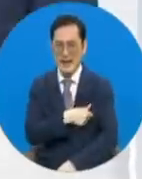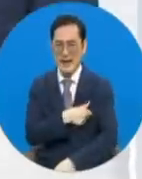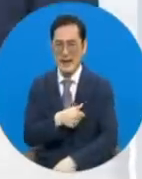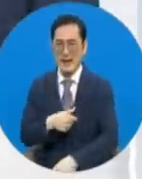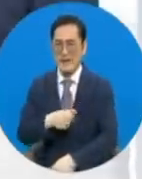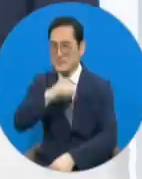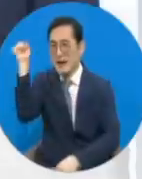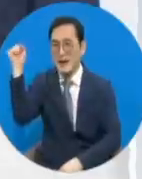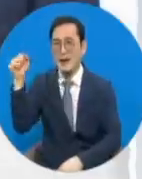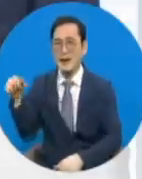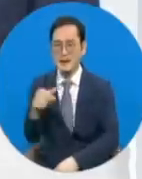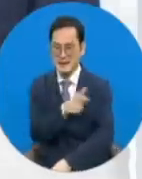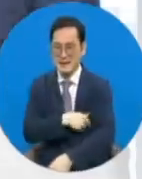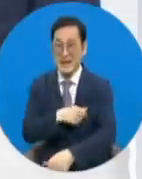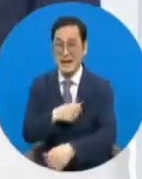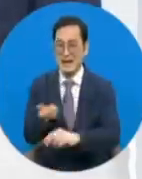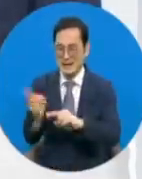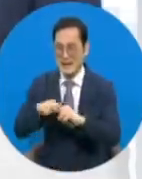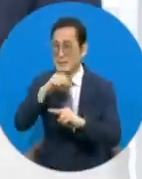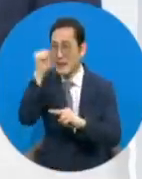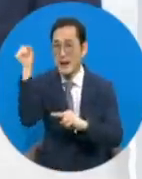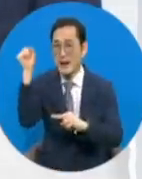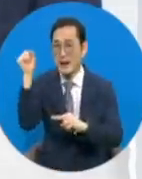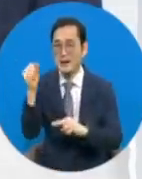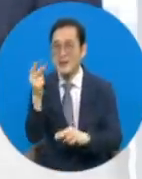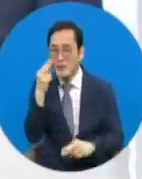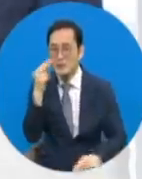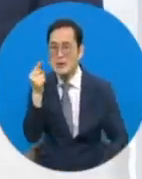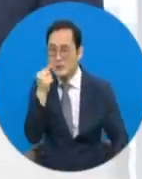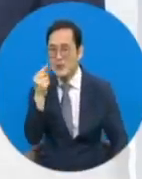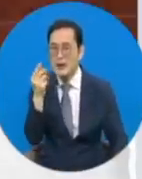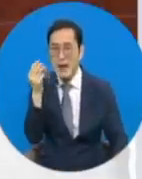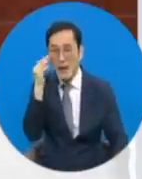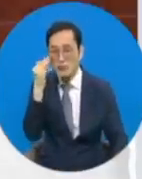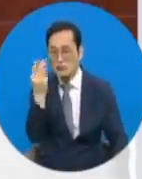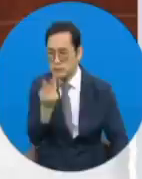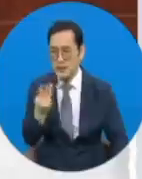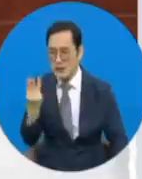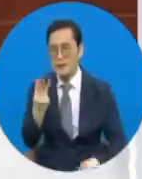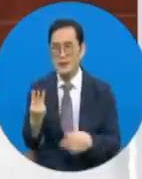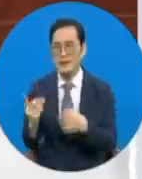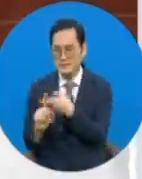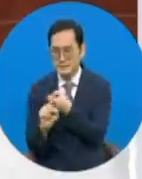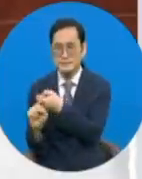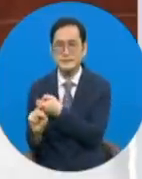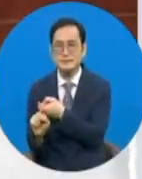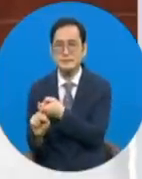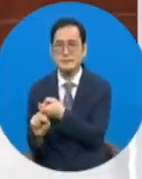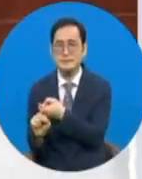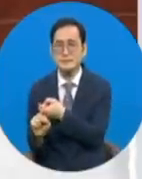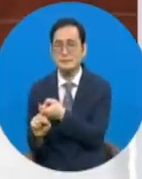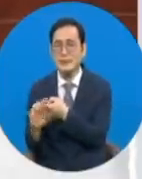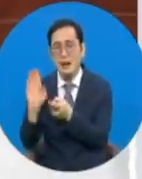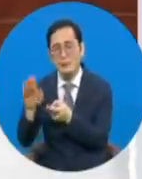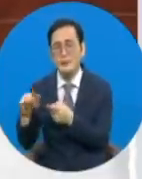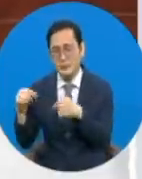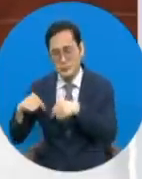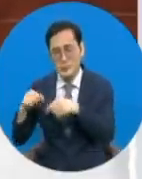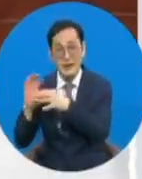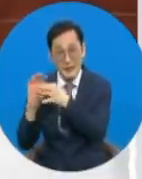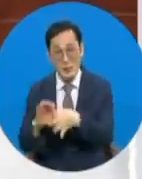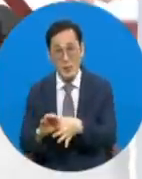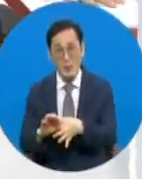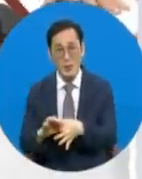오랜만에 이제 미국과 일본 또 대한민국이 함께 유엔 안보리에서 활동하게 될 텐데 그런 측면에서의 북핵 대응 문제 등 이런 일들에